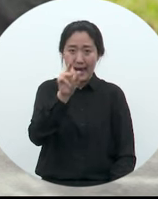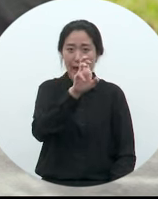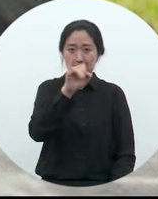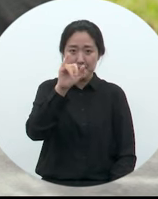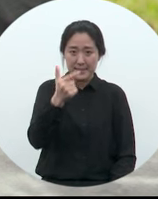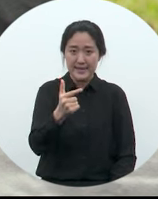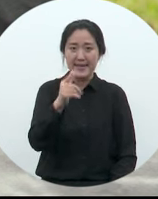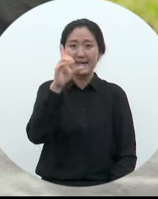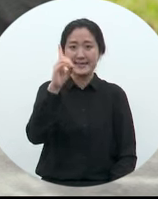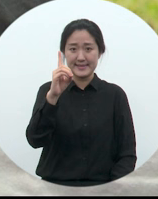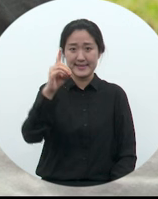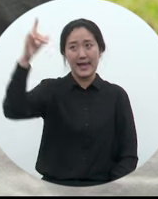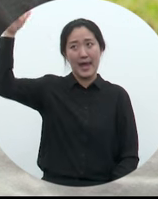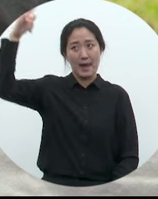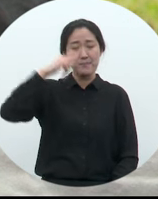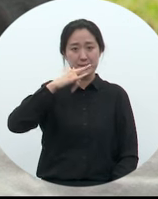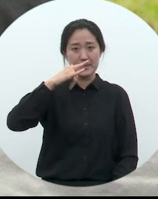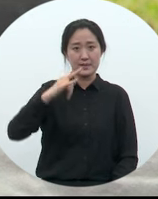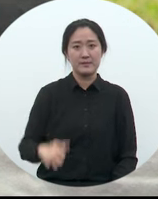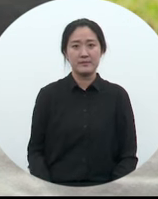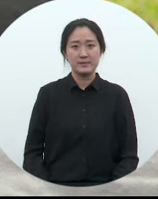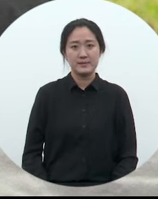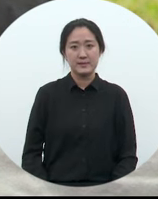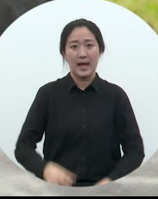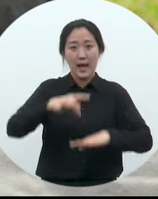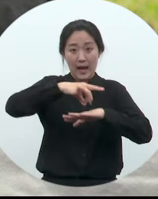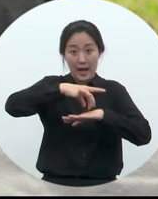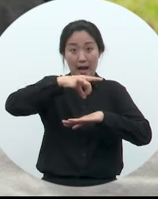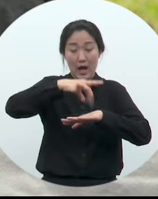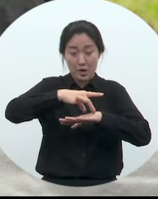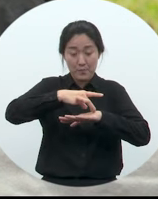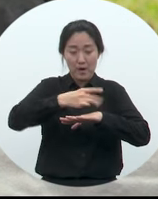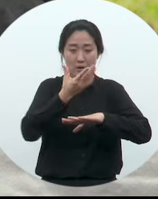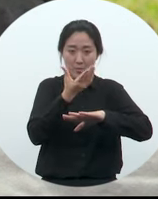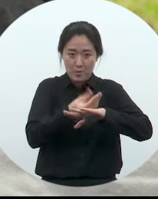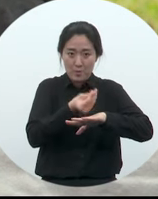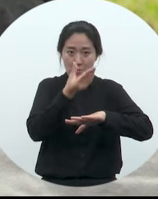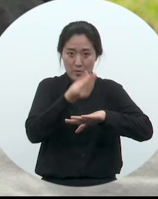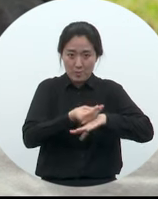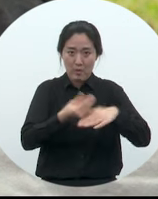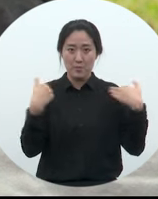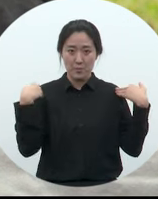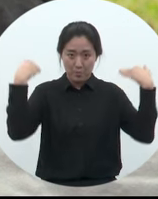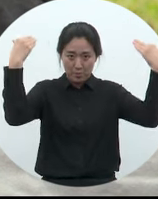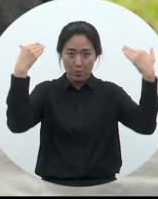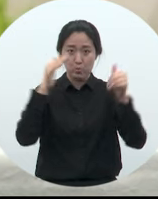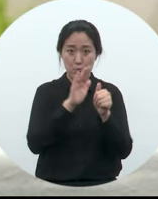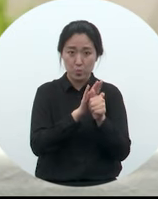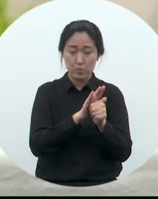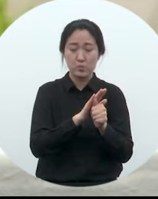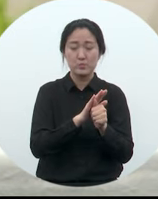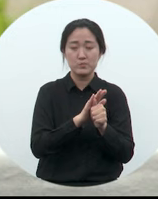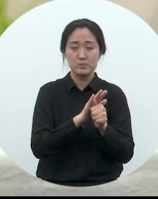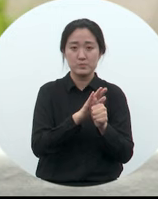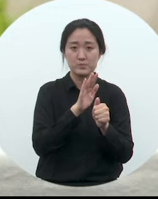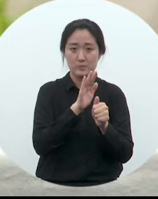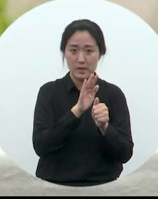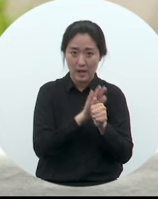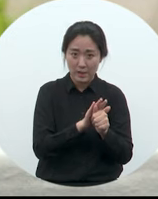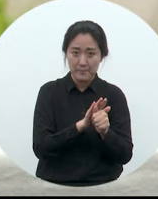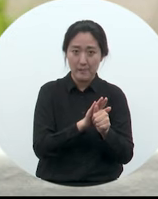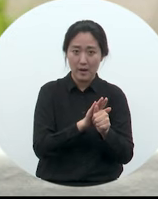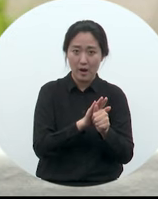관련이 있다라고 이렇게 보시면 되겠습니다. 이 칼슘이 우리 몸에 성장으로 작용하기 위해서는 비타민